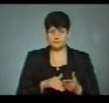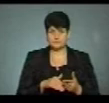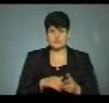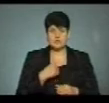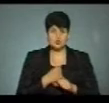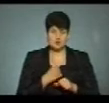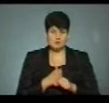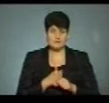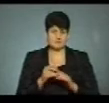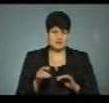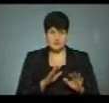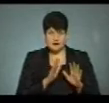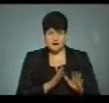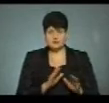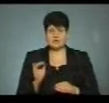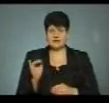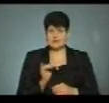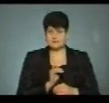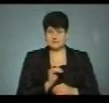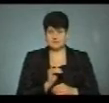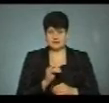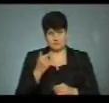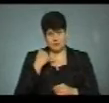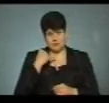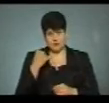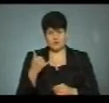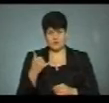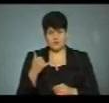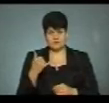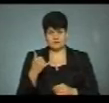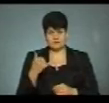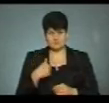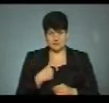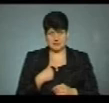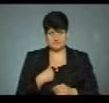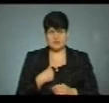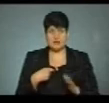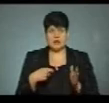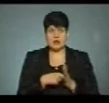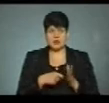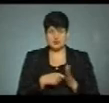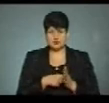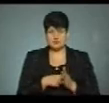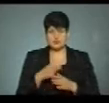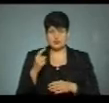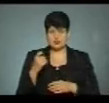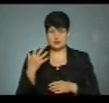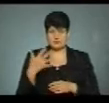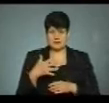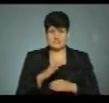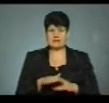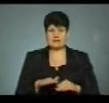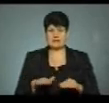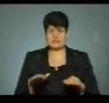зробив певні заходи і повідомив, відповідно, мене харчували в закладі 150